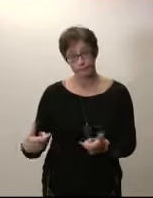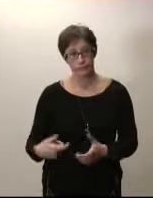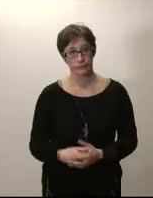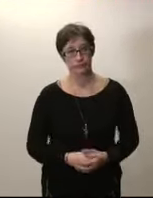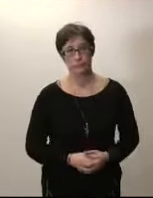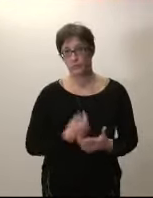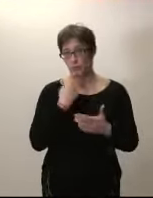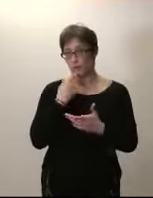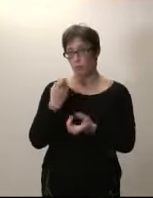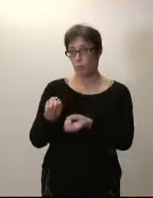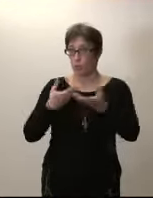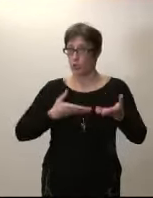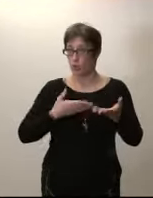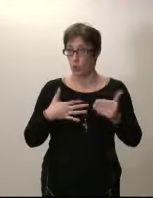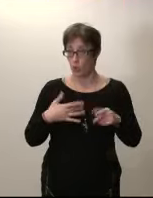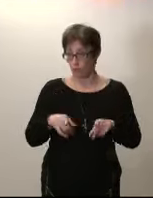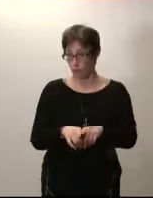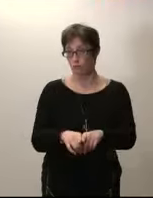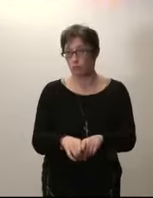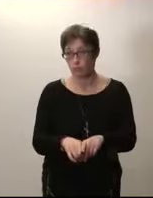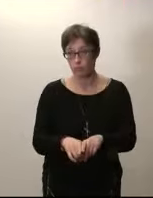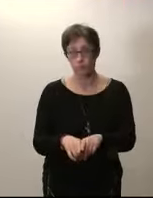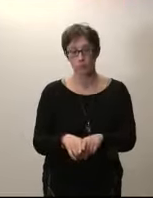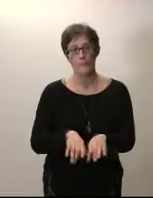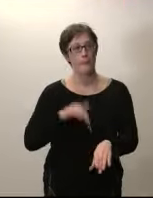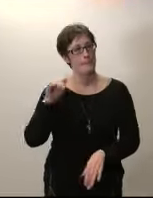vous suggérez d'avoir recours à un pool de banques